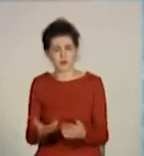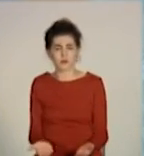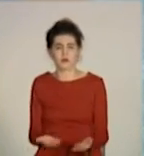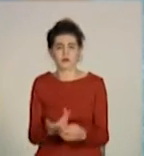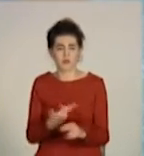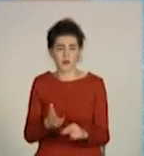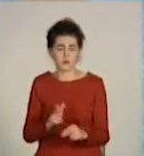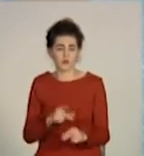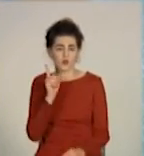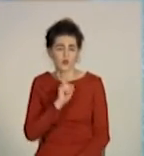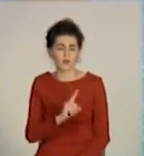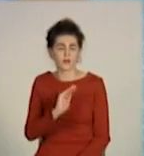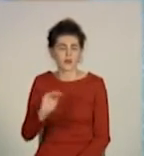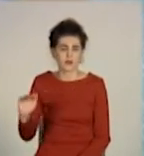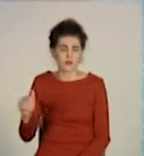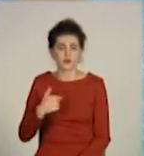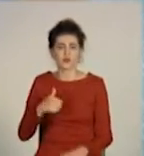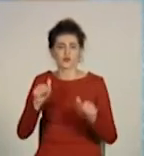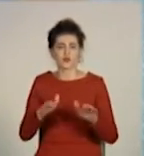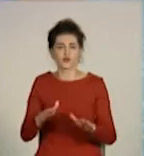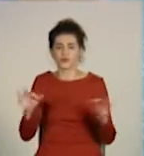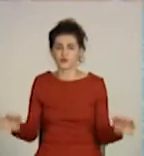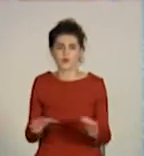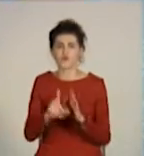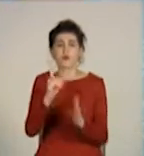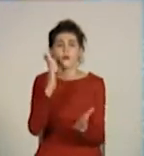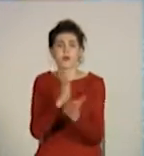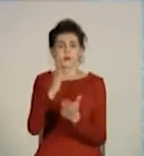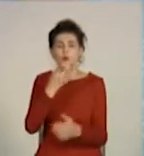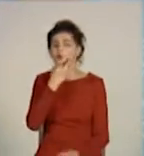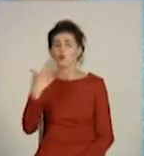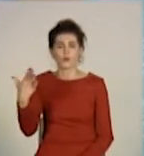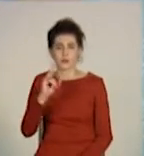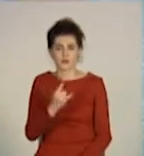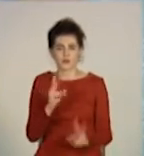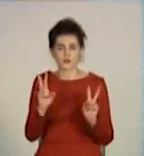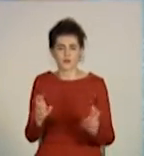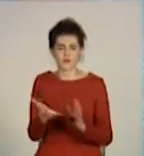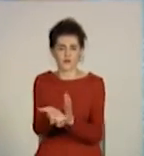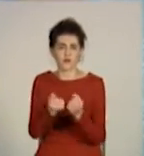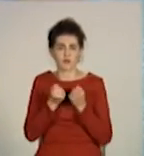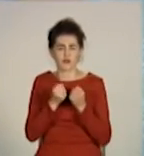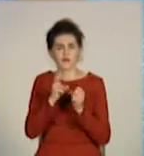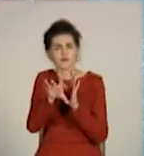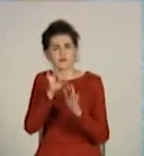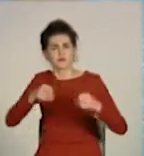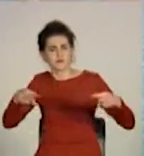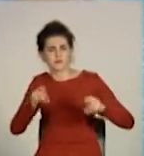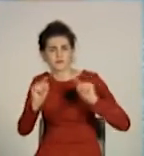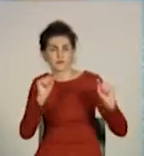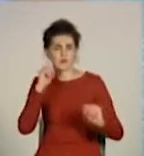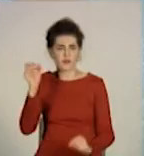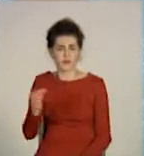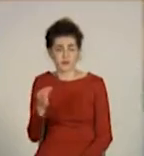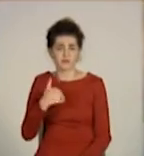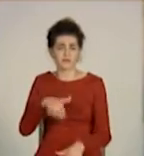Вот. Ну, тоже мы решили не выбирать никого. Вот. Кто появится первый, знаете, как рождаются дети, их же не выбирают. Вот появится, мы их забрали,